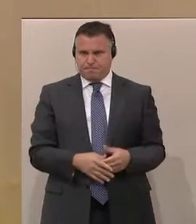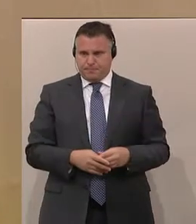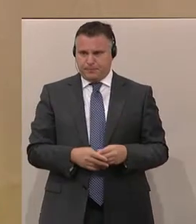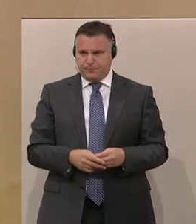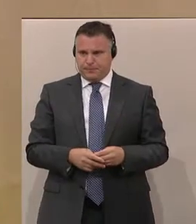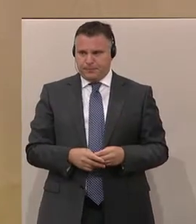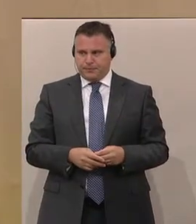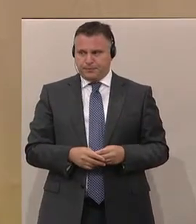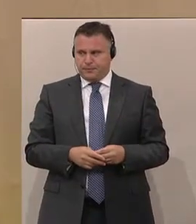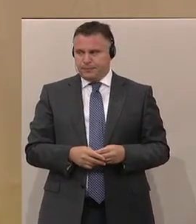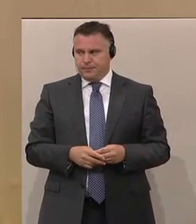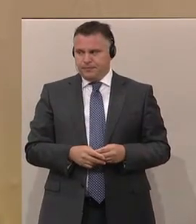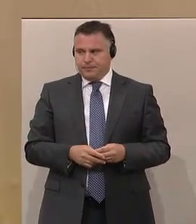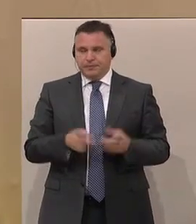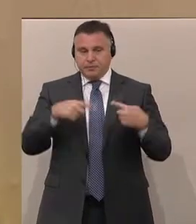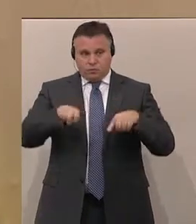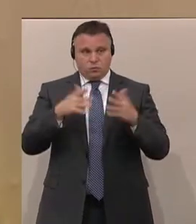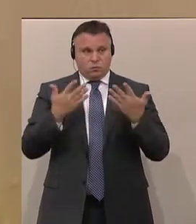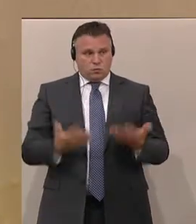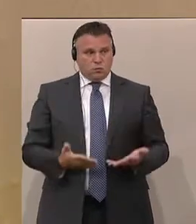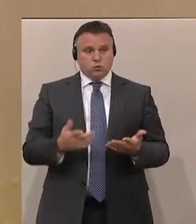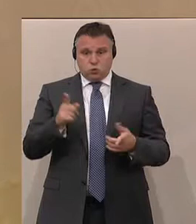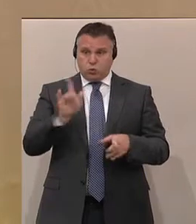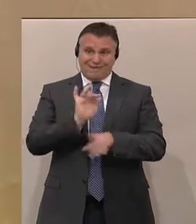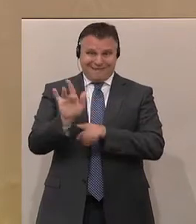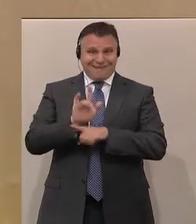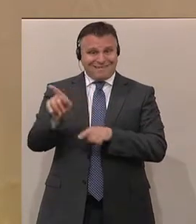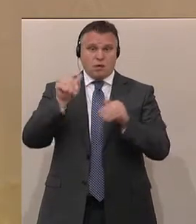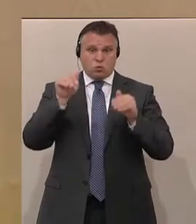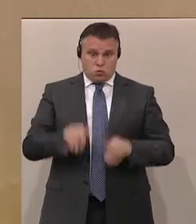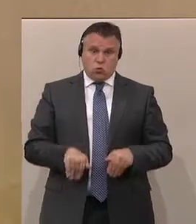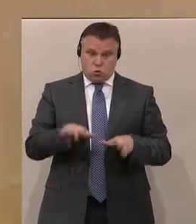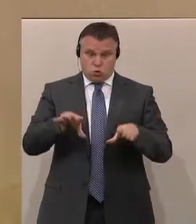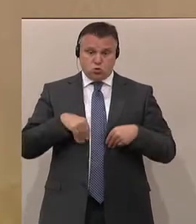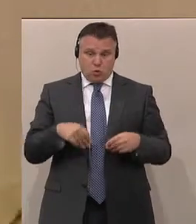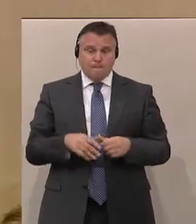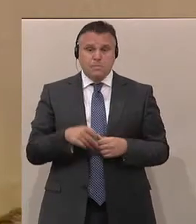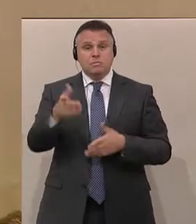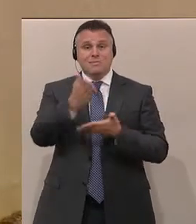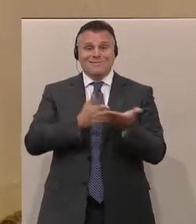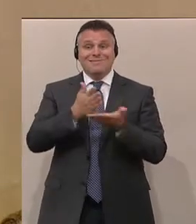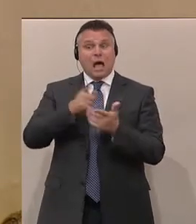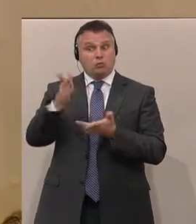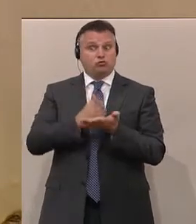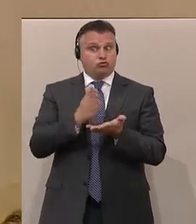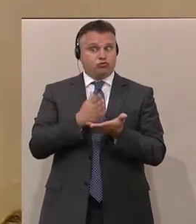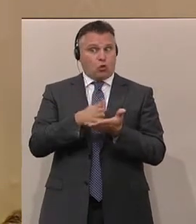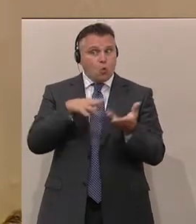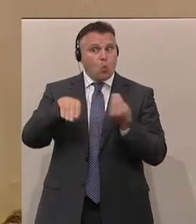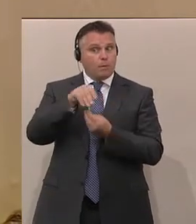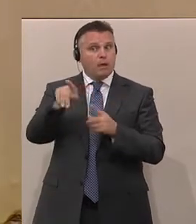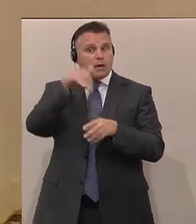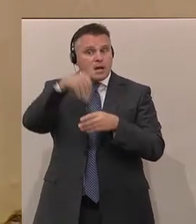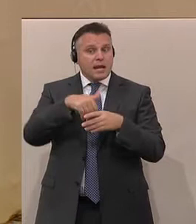Und Sie werden sich mit der sachlichen Kritik auseinandersetzen müssen. Teilweise haben Sie das auch, weil sonst hätte es keine